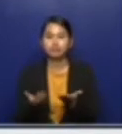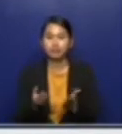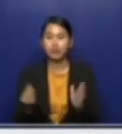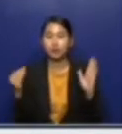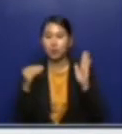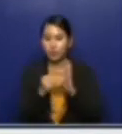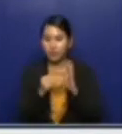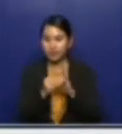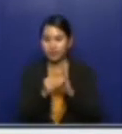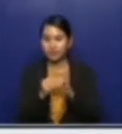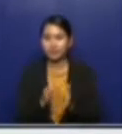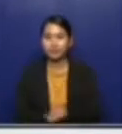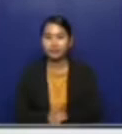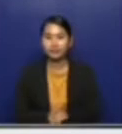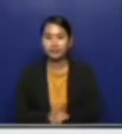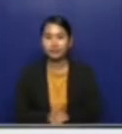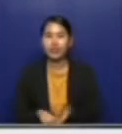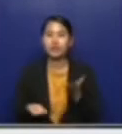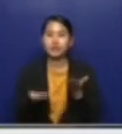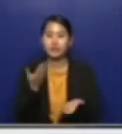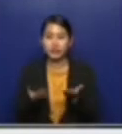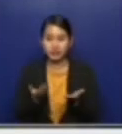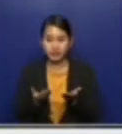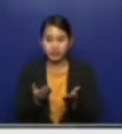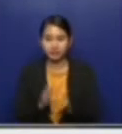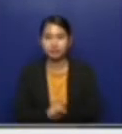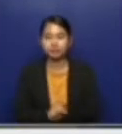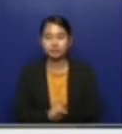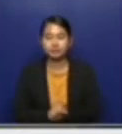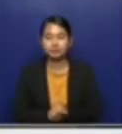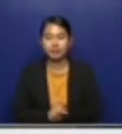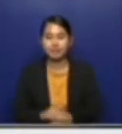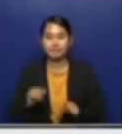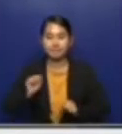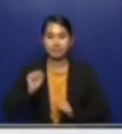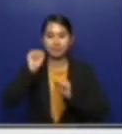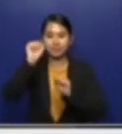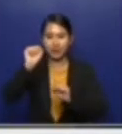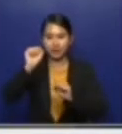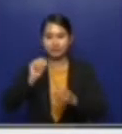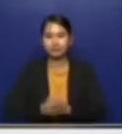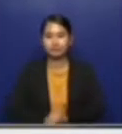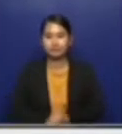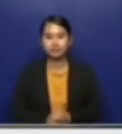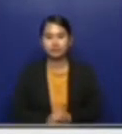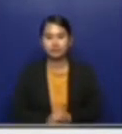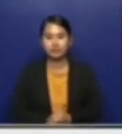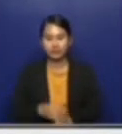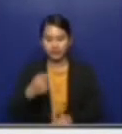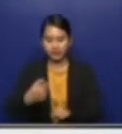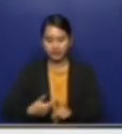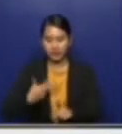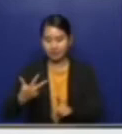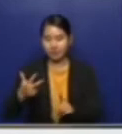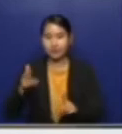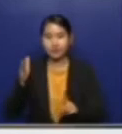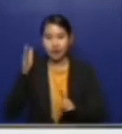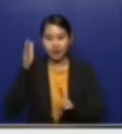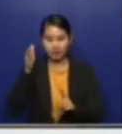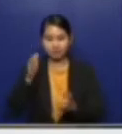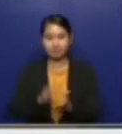านครและหรือท่านประกาศเลยอีก3เดือน เลือกสภาจังหวั